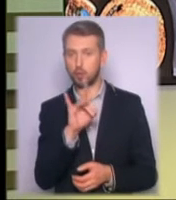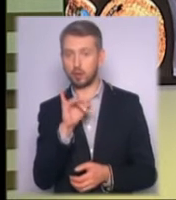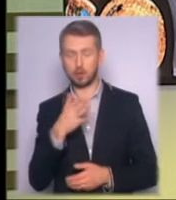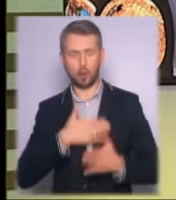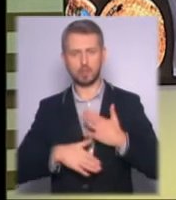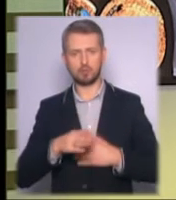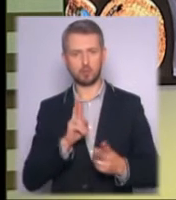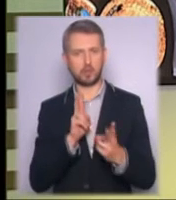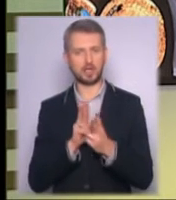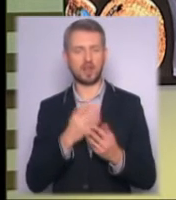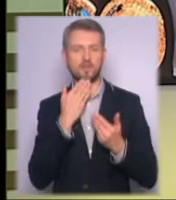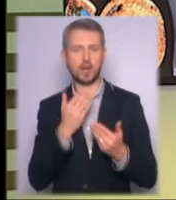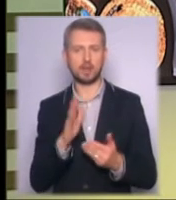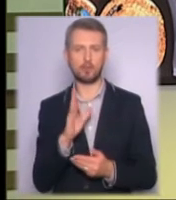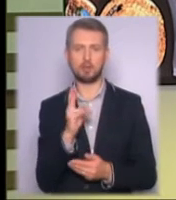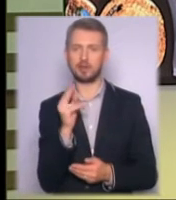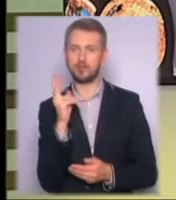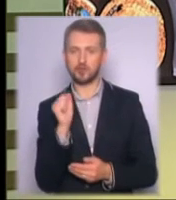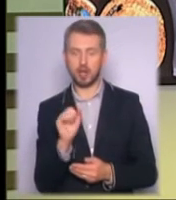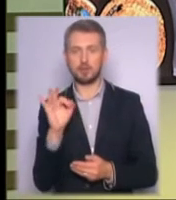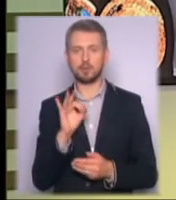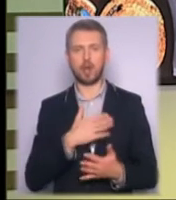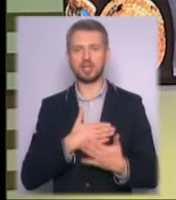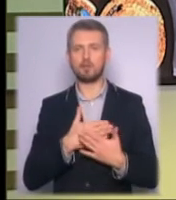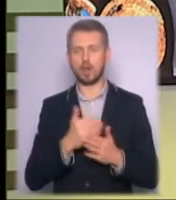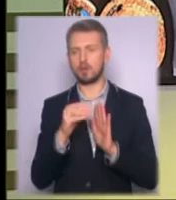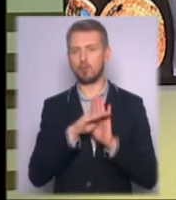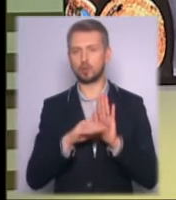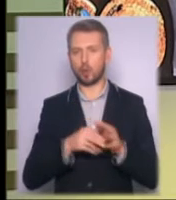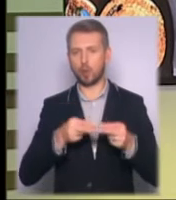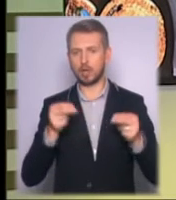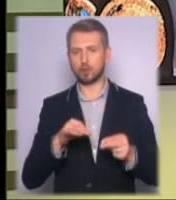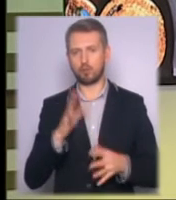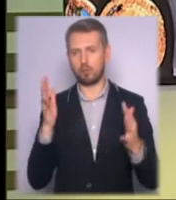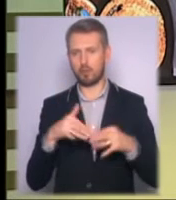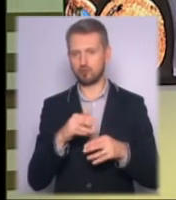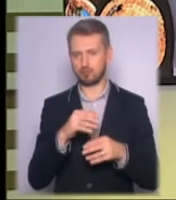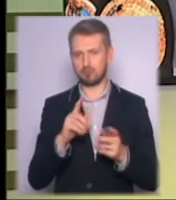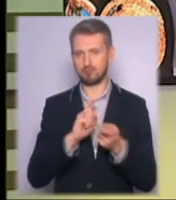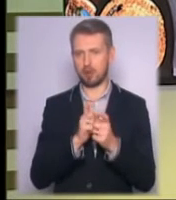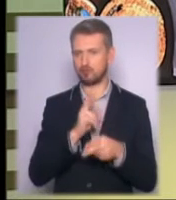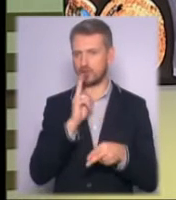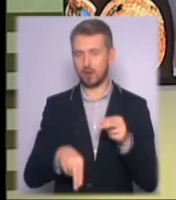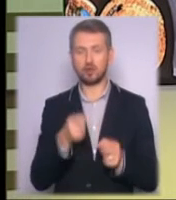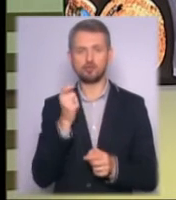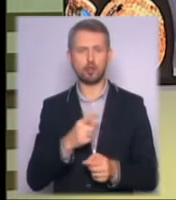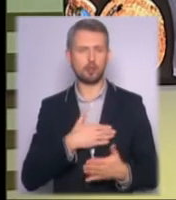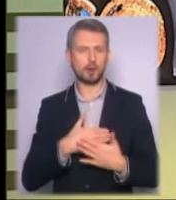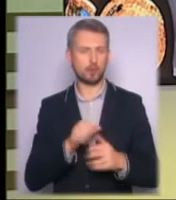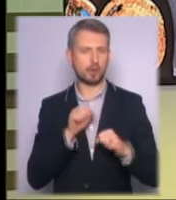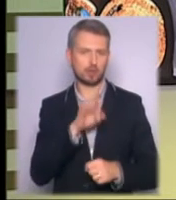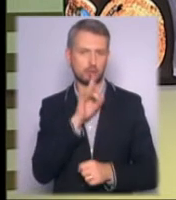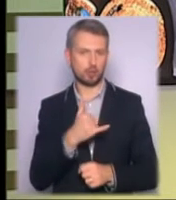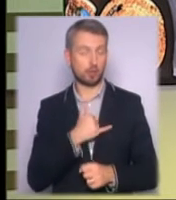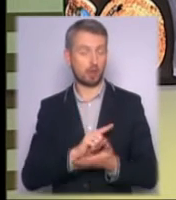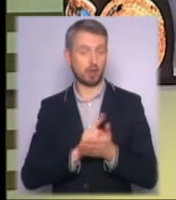звернення Володимира Кличка з приводу активування пункту контракту про матч-реванш. Жодного добровільного захисту не буде. В нас негайний